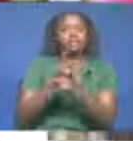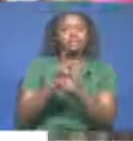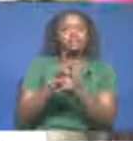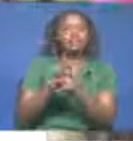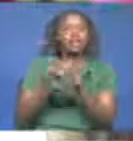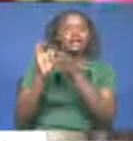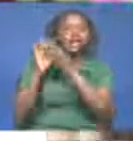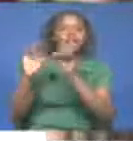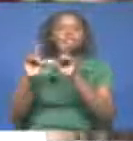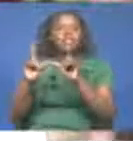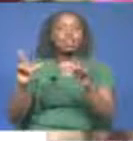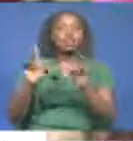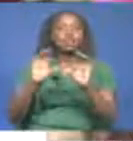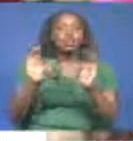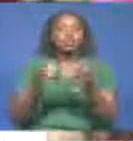community.